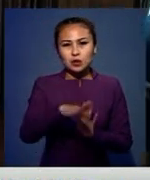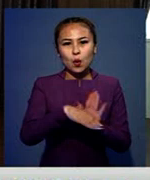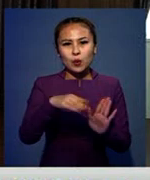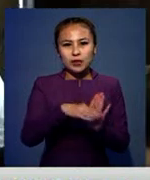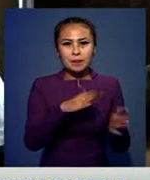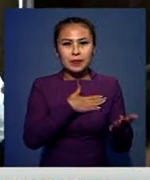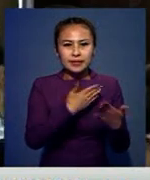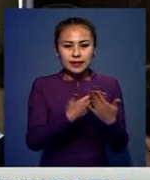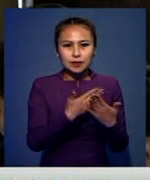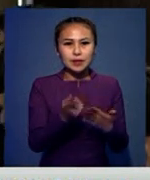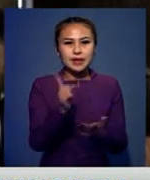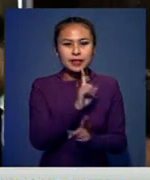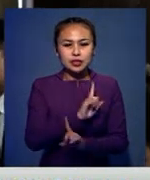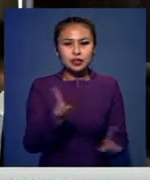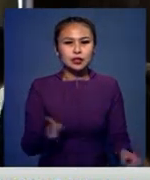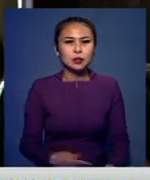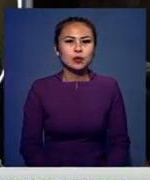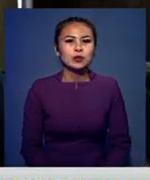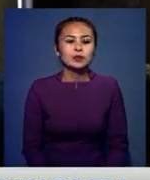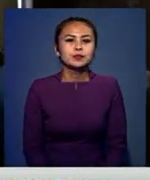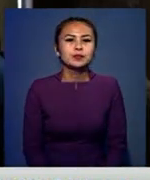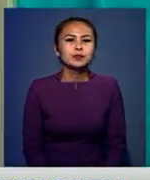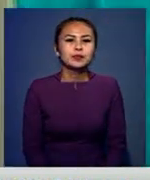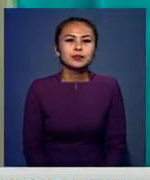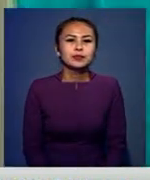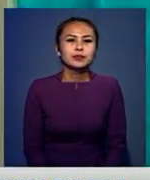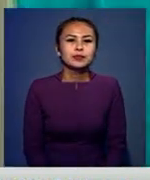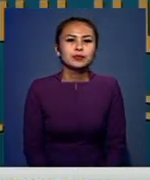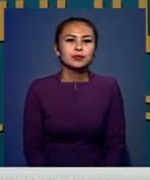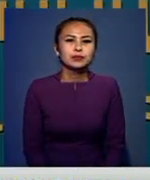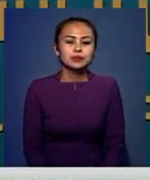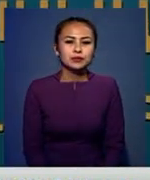сайлау жастардың белсенділігімен ерекшеленіп отыр.